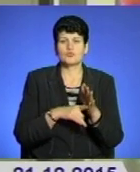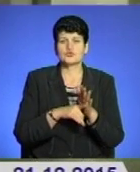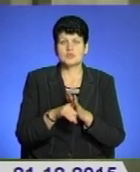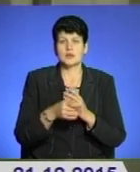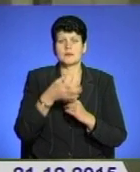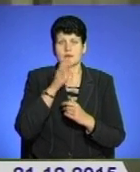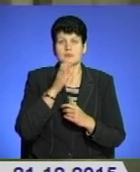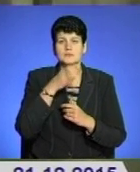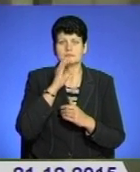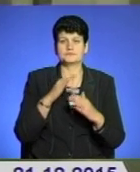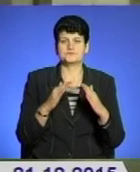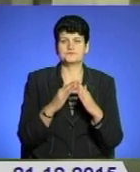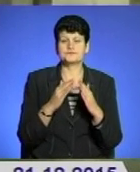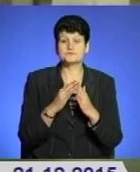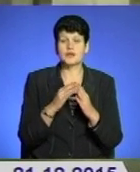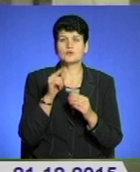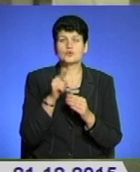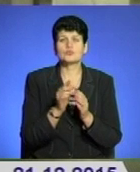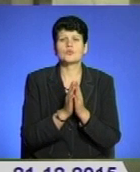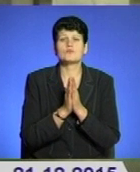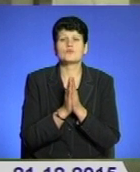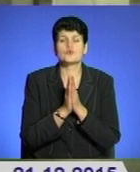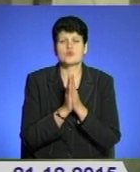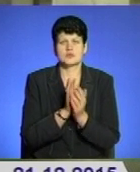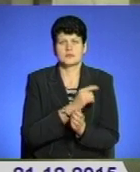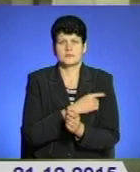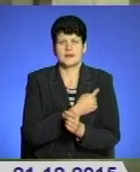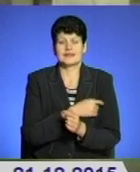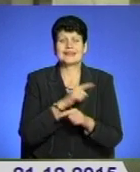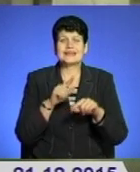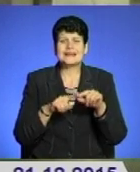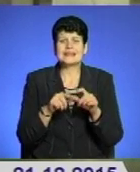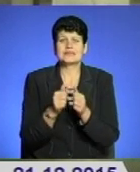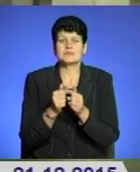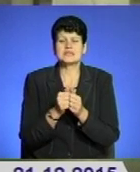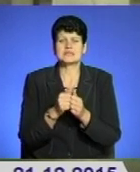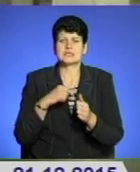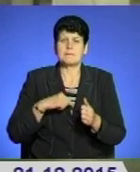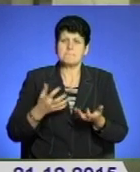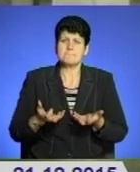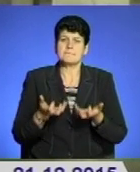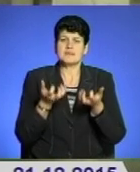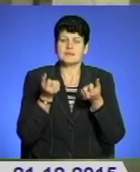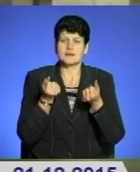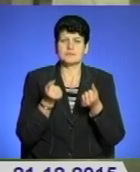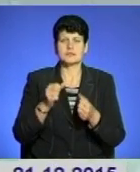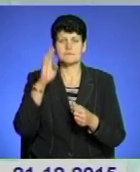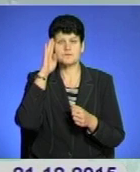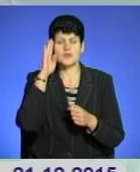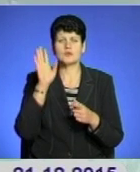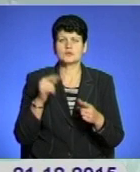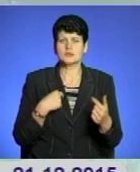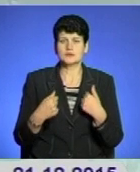випивати вдома. Тому медики закликають рідних і близьких морально підтримувати наших захисників, а бійців, які страждають